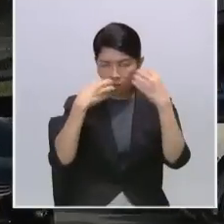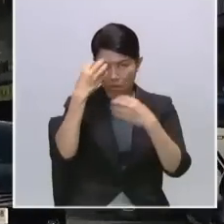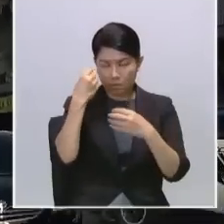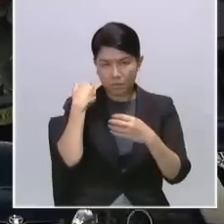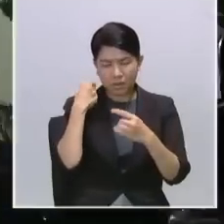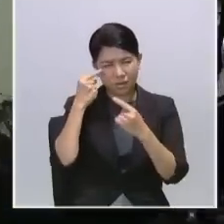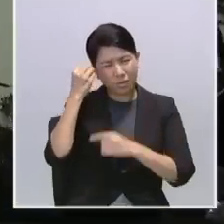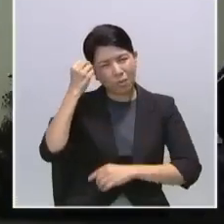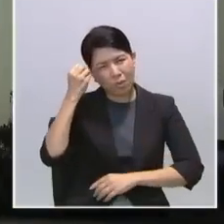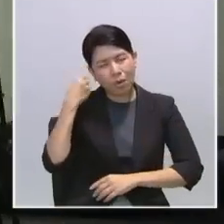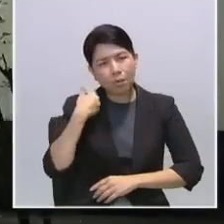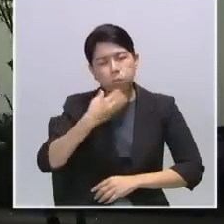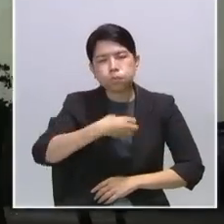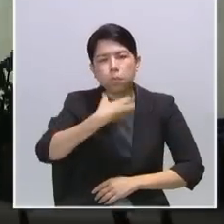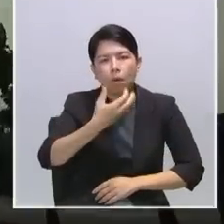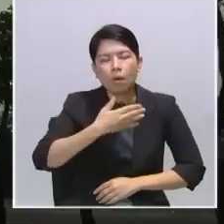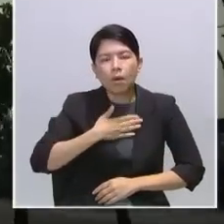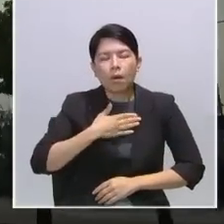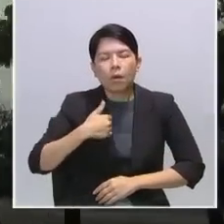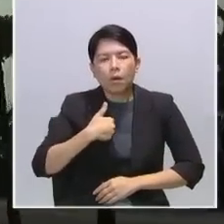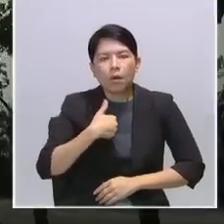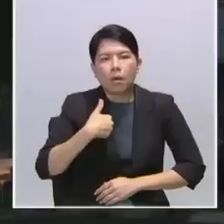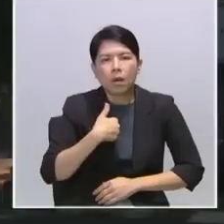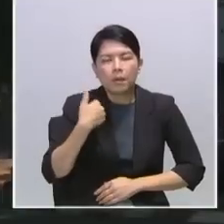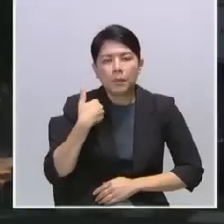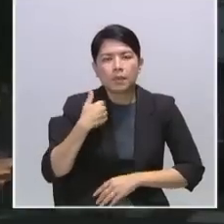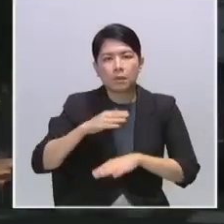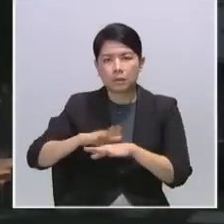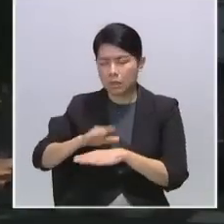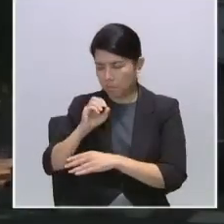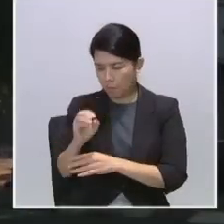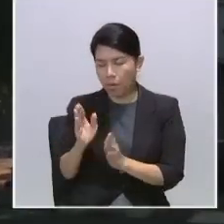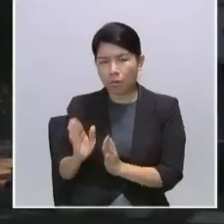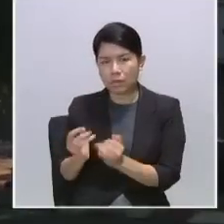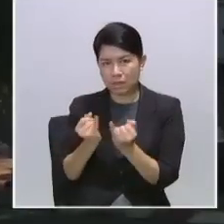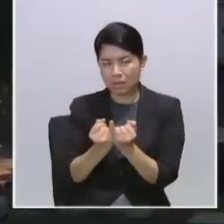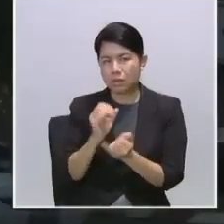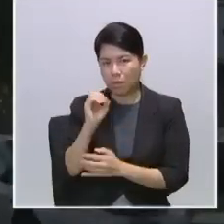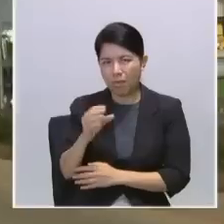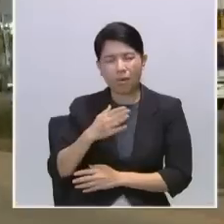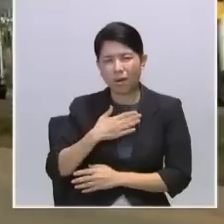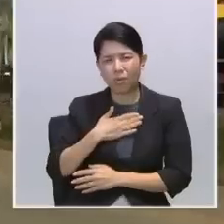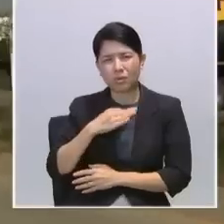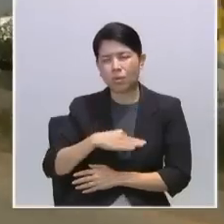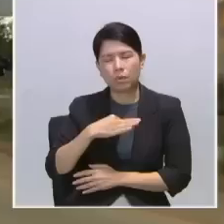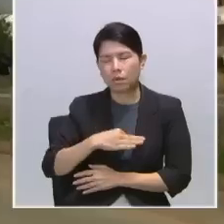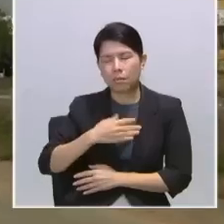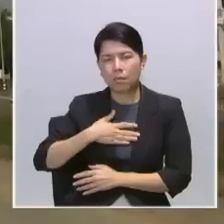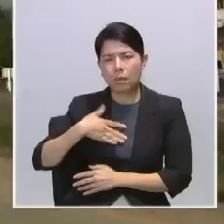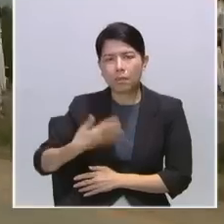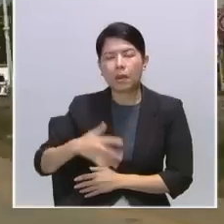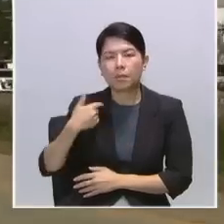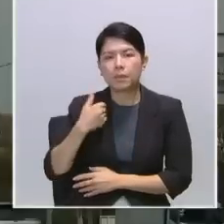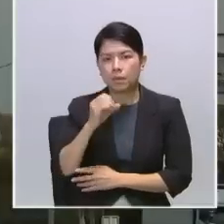วดหัวคลื่นไส้หายใจเร็วให้รีบแจ้งบุคคลที่อยู่ใกล้เคียงบอกเพื่อนเลยว่าไม่ไหวแล้วเนี่ยช่วยกันปฐมพยาบาลน